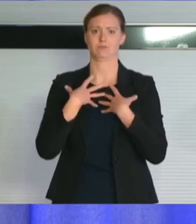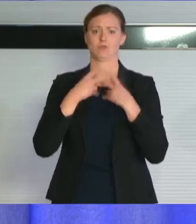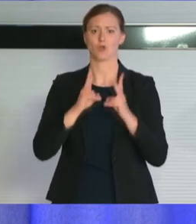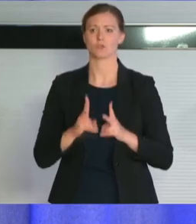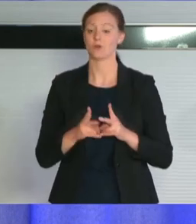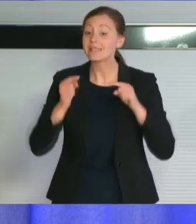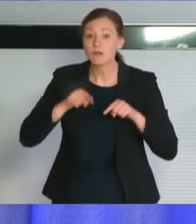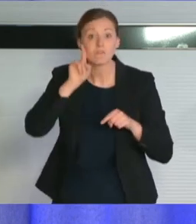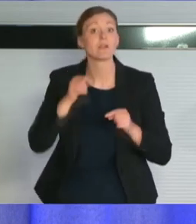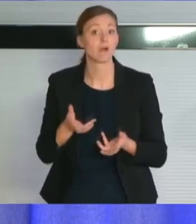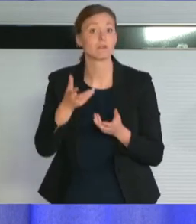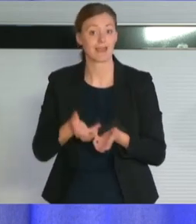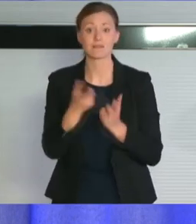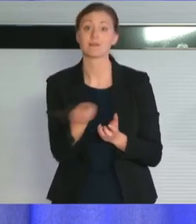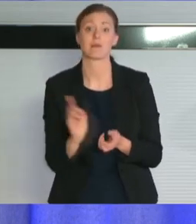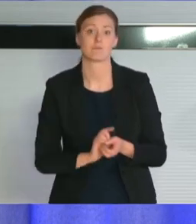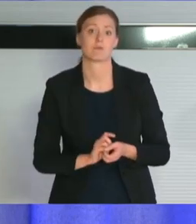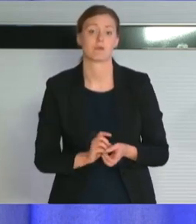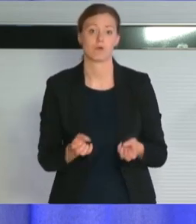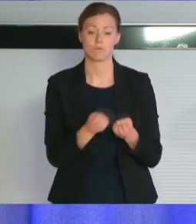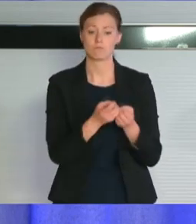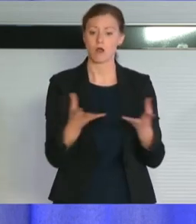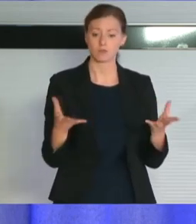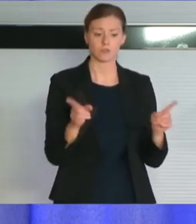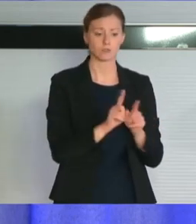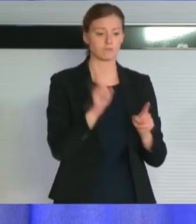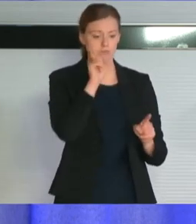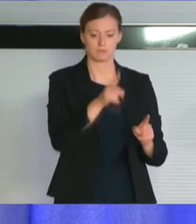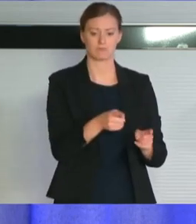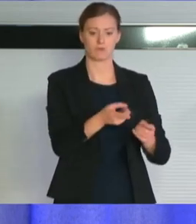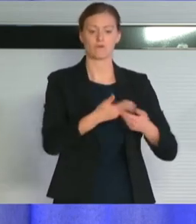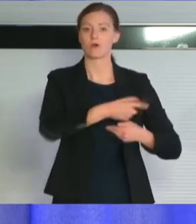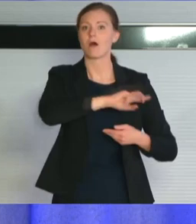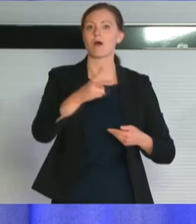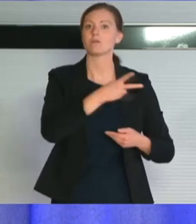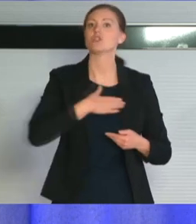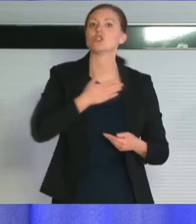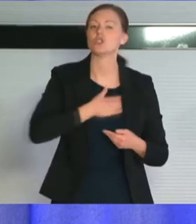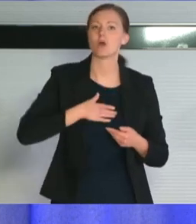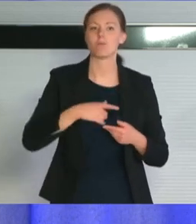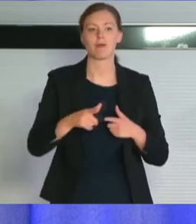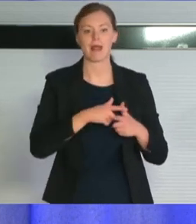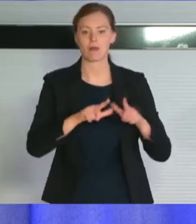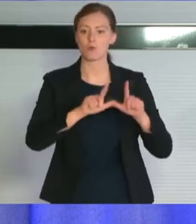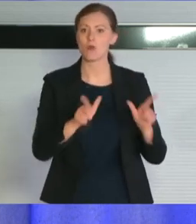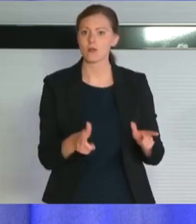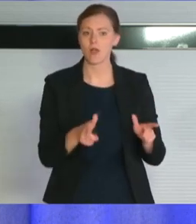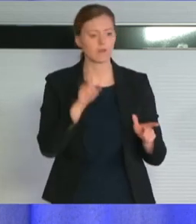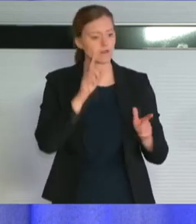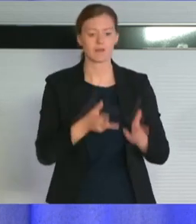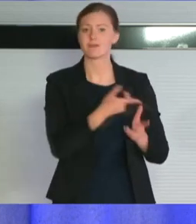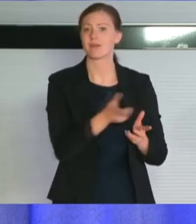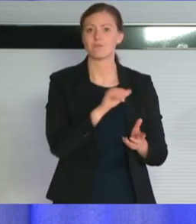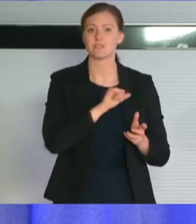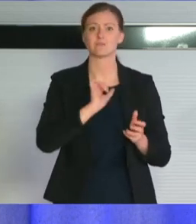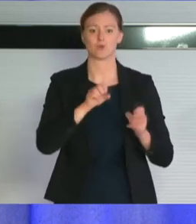i dag. Og mange som rammes av helt andre sykdommer eller av ulykker, vil vi heller ikke klare å hjelpe.